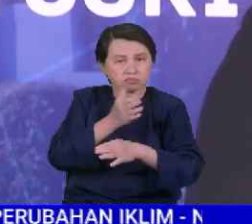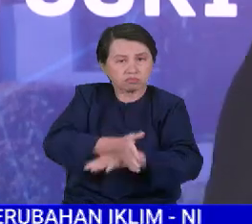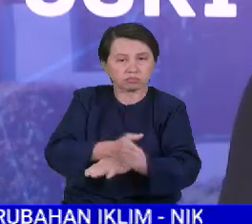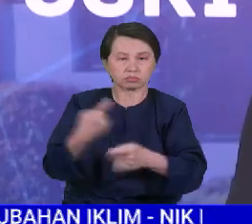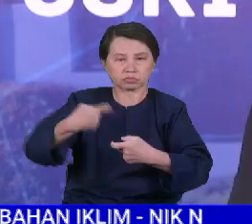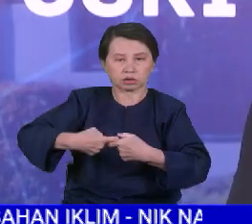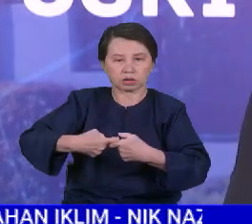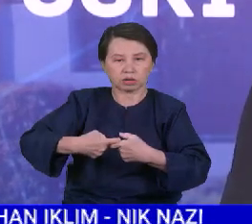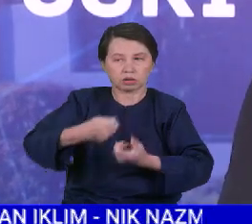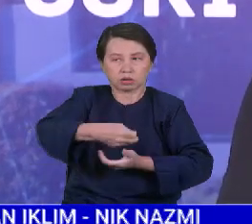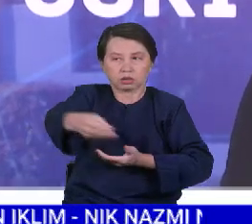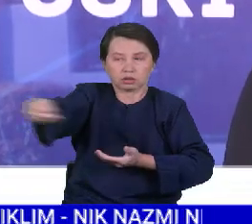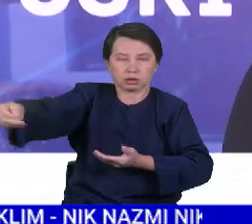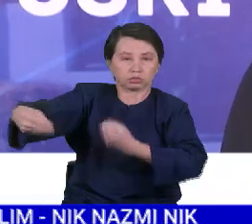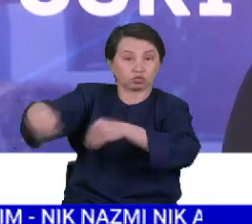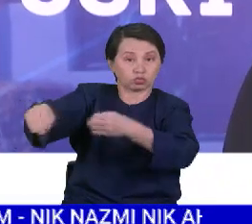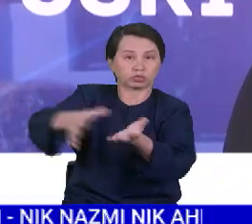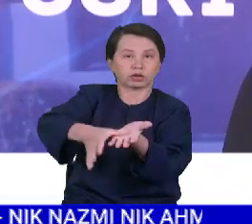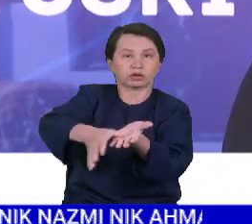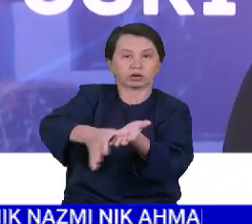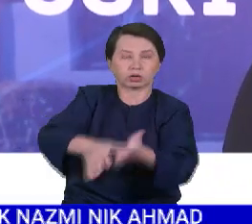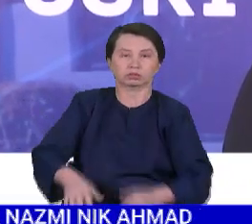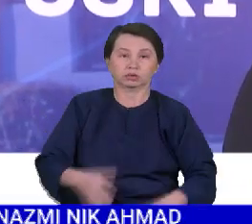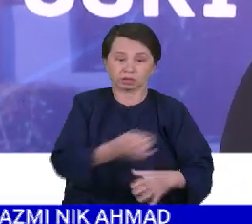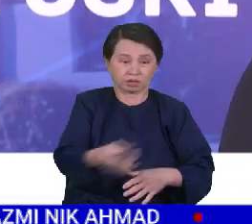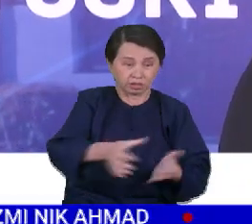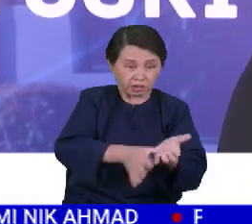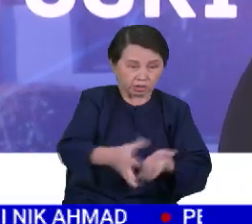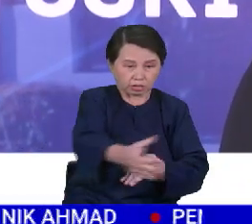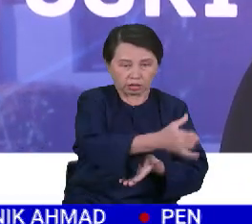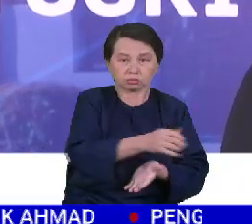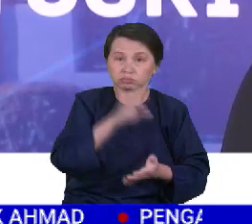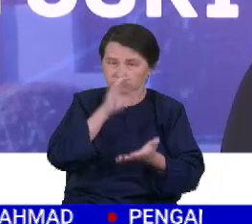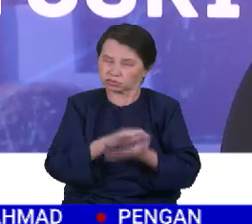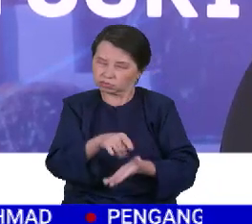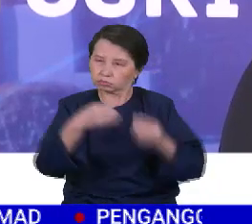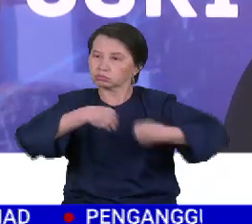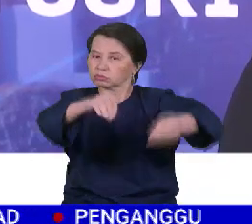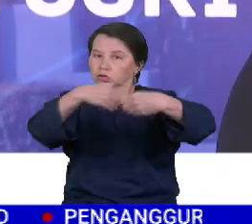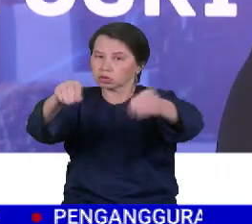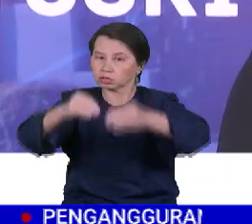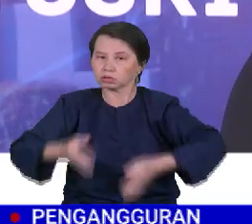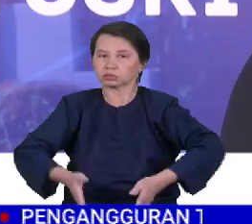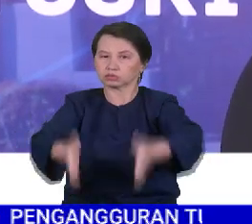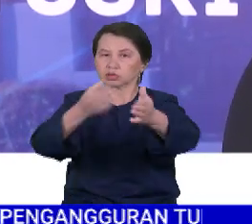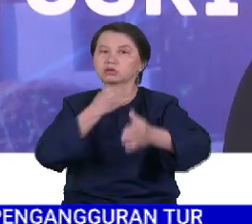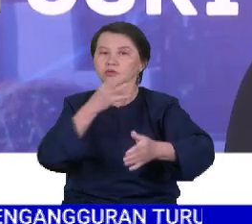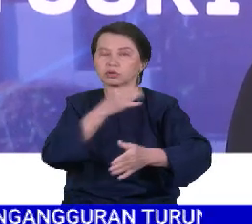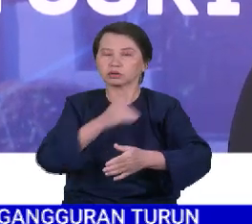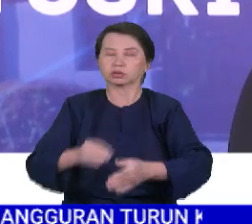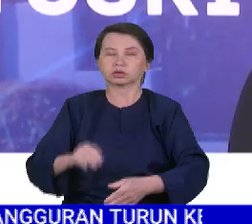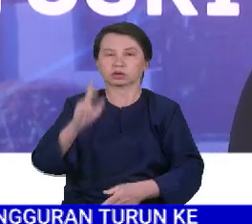bersabit kesalahan dadah. Dadah yang dirampas disyaki untuk diedarkan di kawasan Ipoh dan Lembah